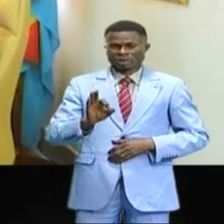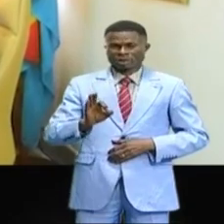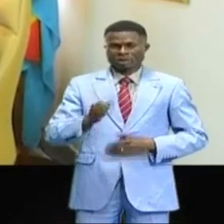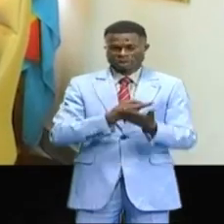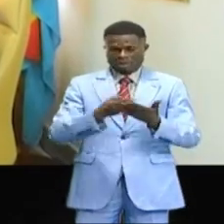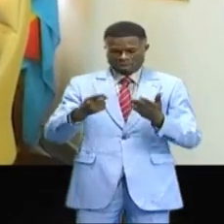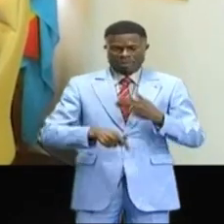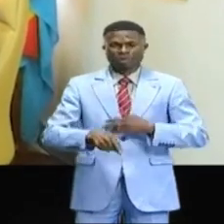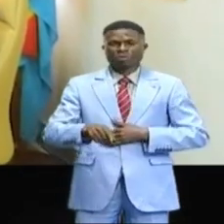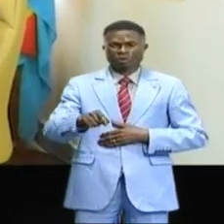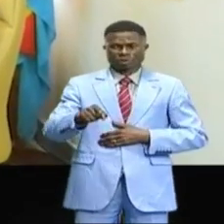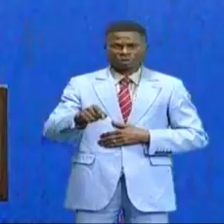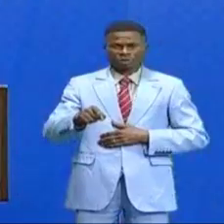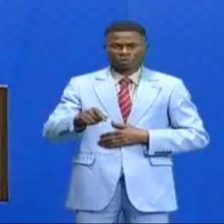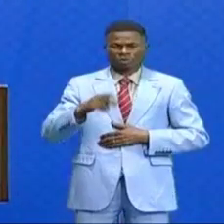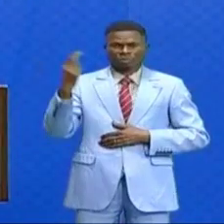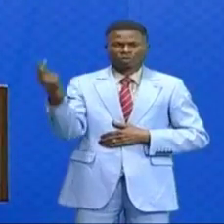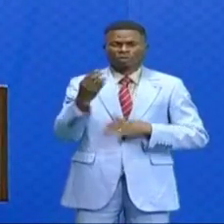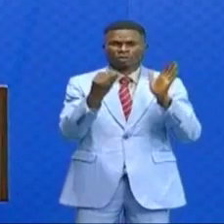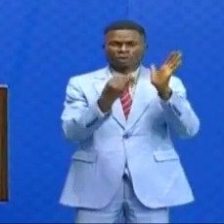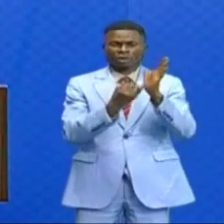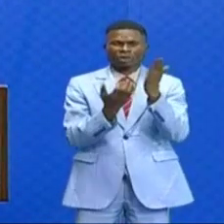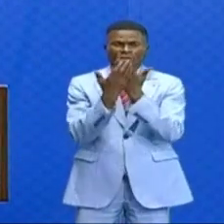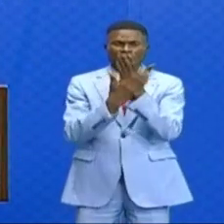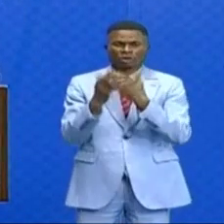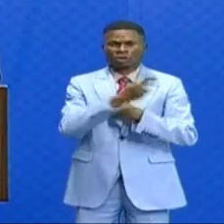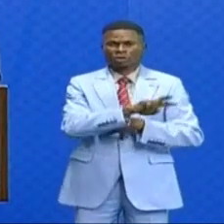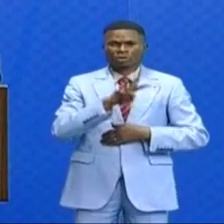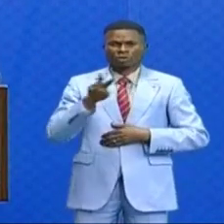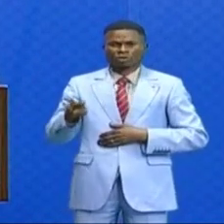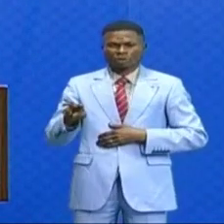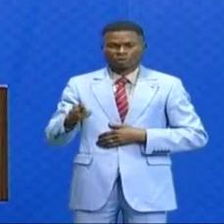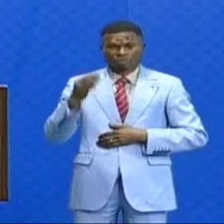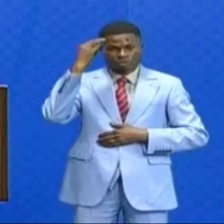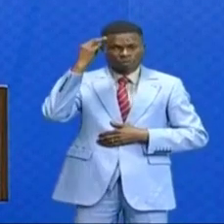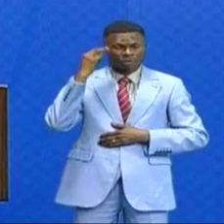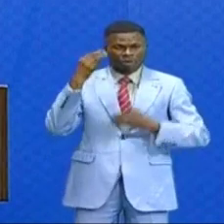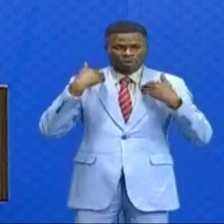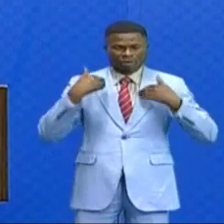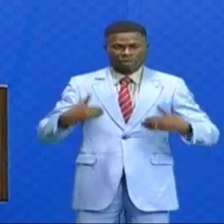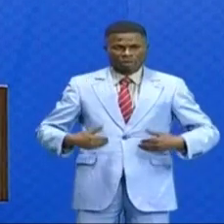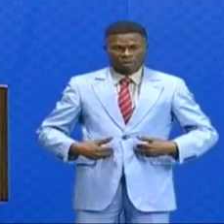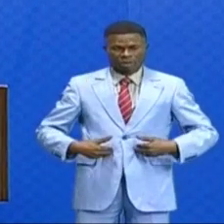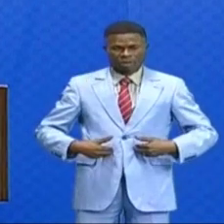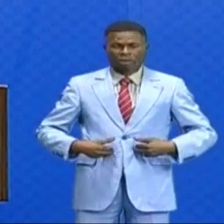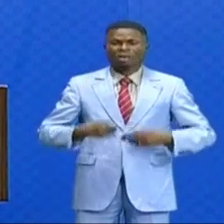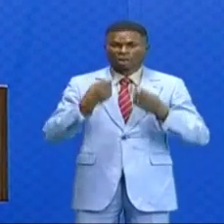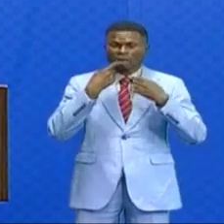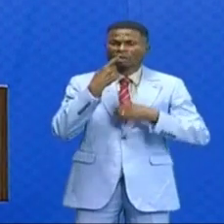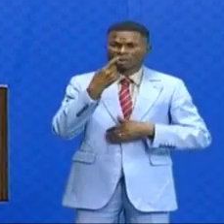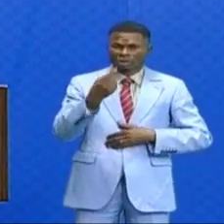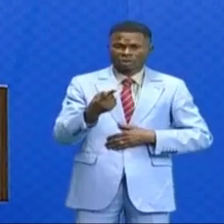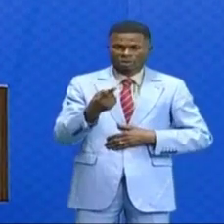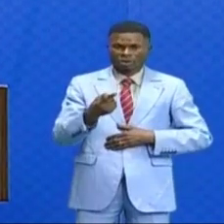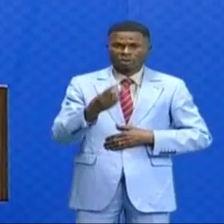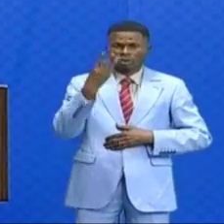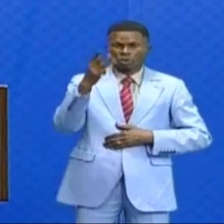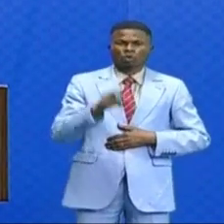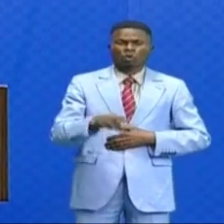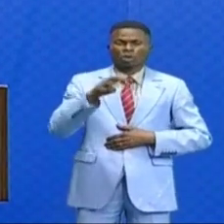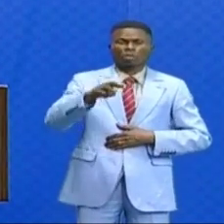dernières semaines. Au 26 juillet 2022, le ministre de la Santé publique a indiqué que